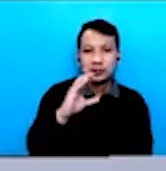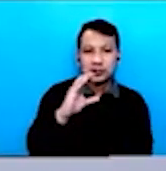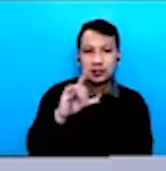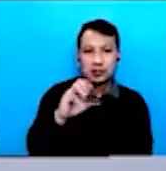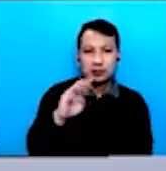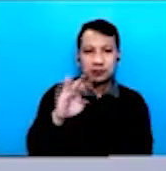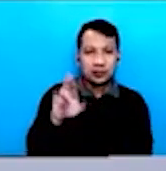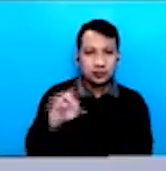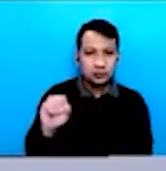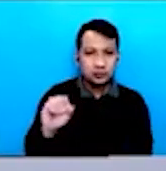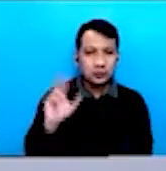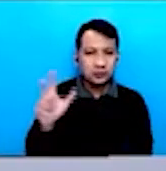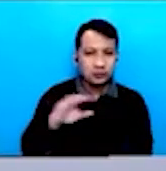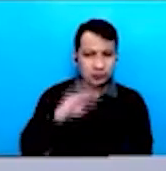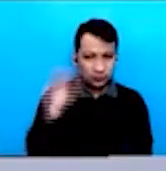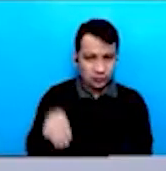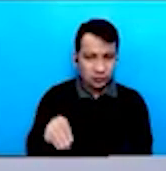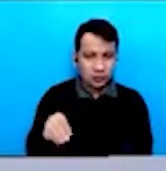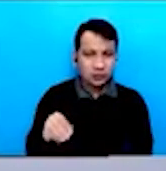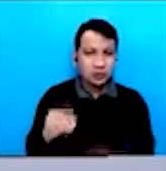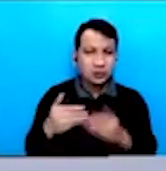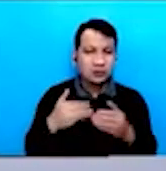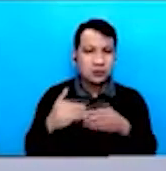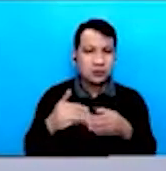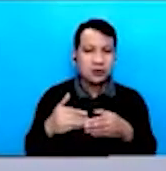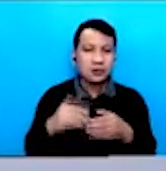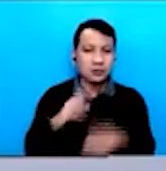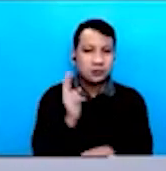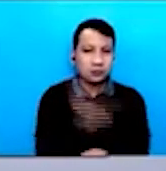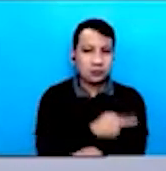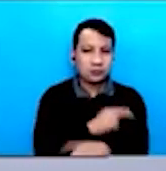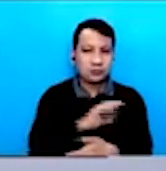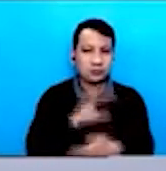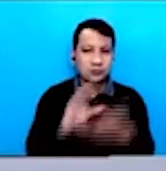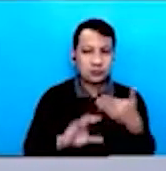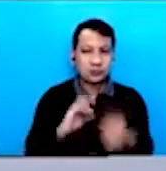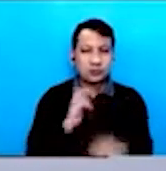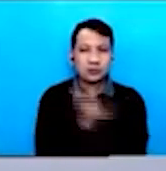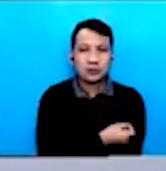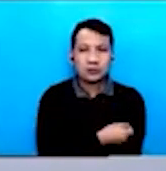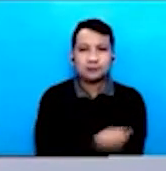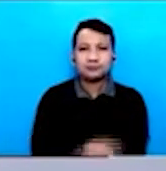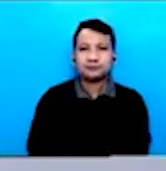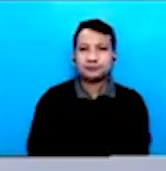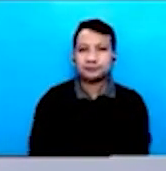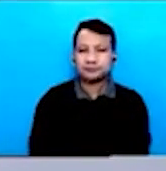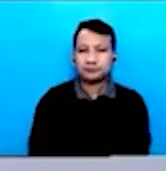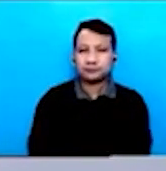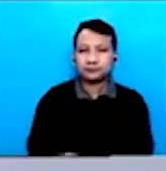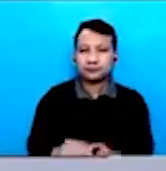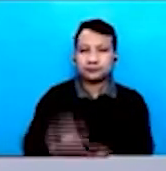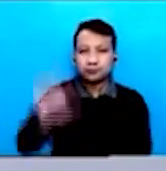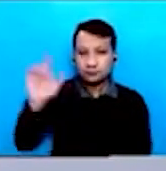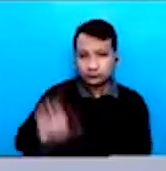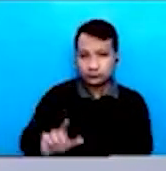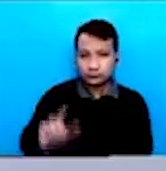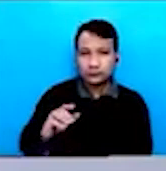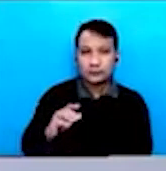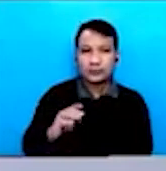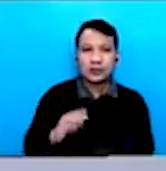30% pa lang ng kanilang populasyon ang fully vaccinated. Nasa pinakailalim naman ng listahan ang